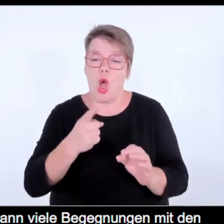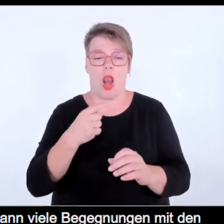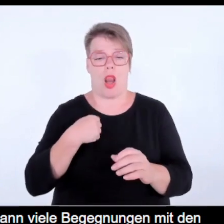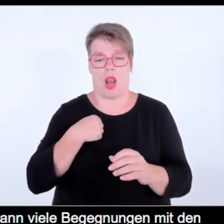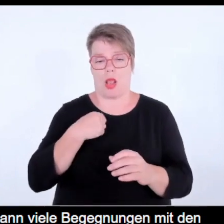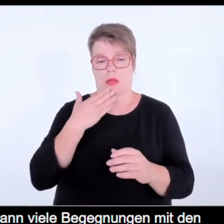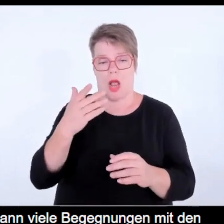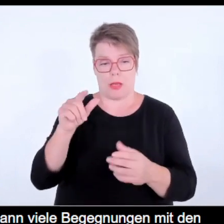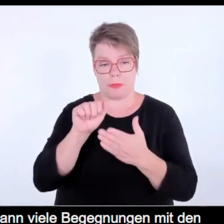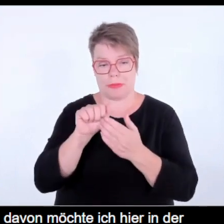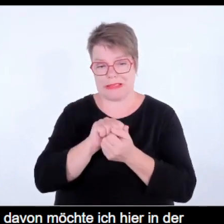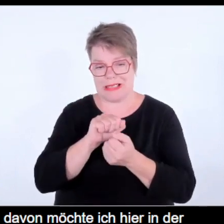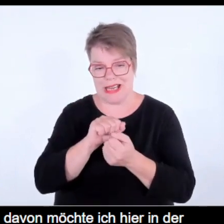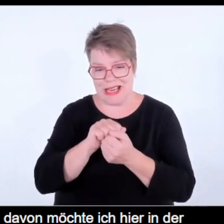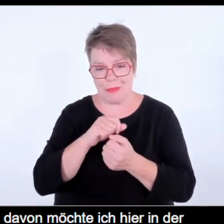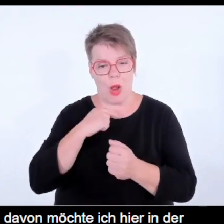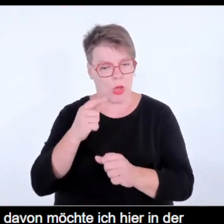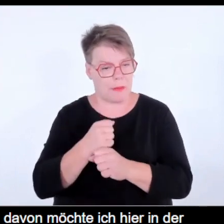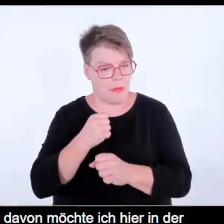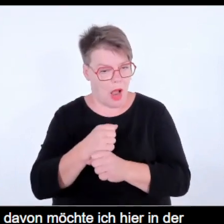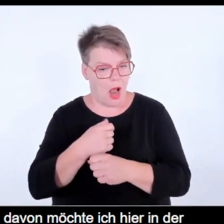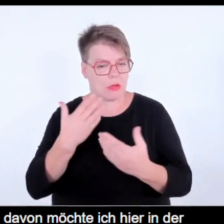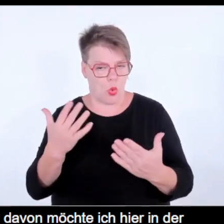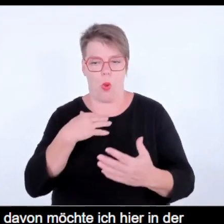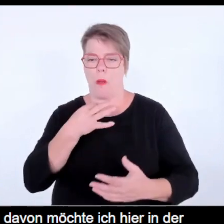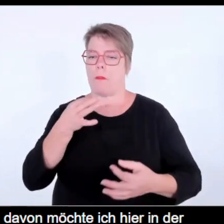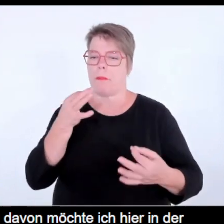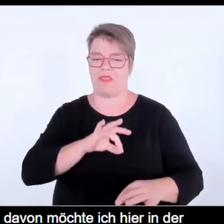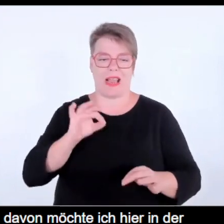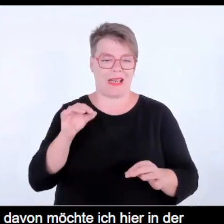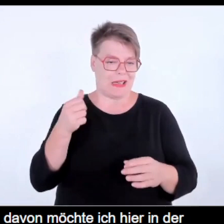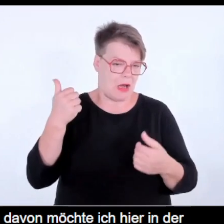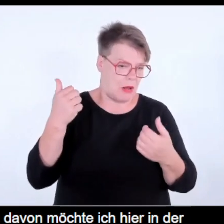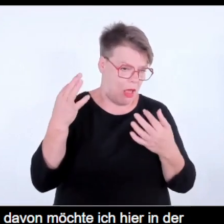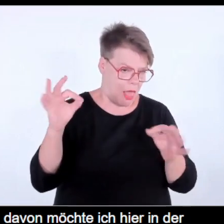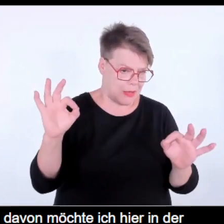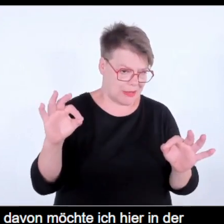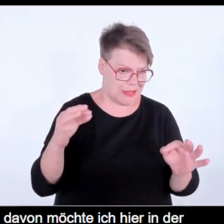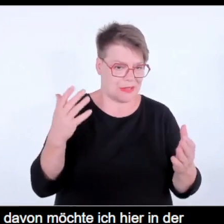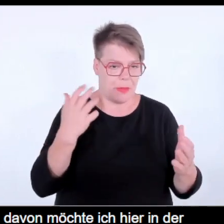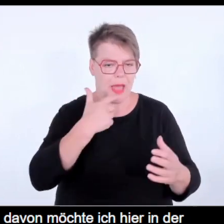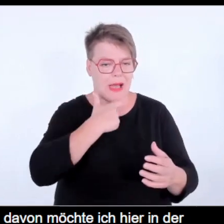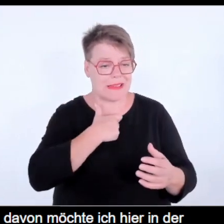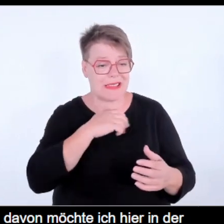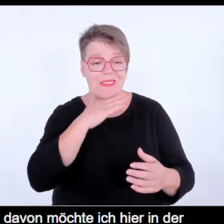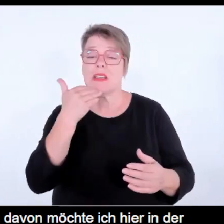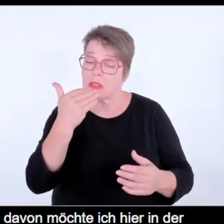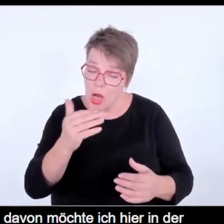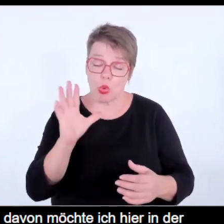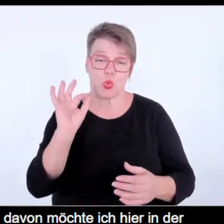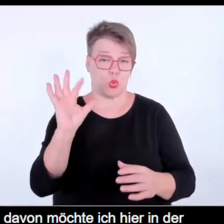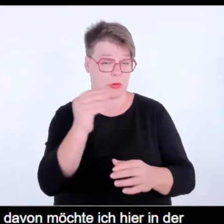Stimmungs-, einer zerfaserten und zersplitterten Demokratie. Umso wichtiger ist, dass es Stabilitätsanker gibt,